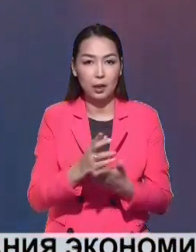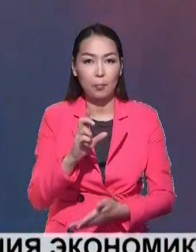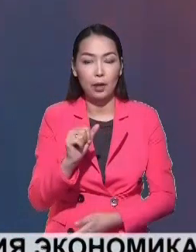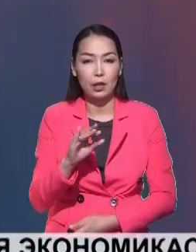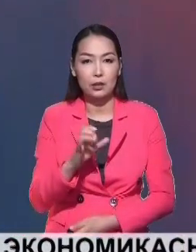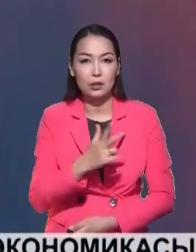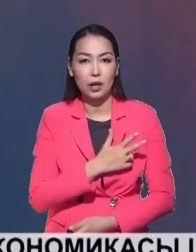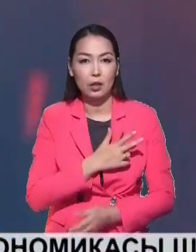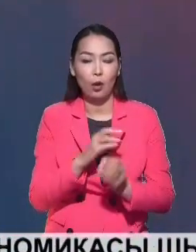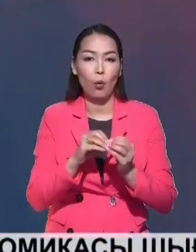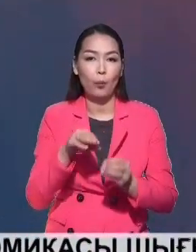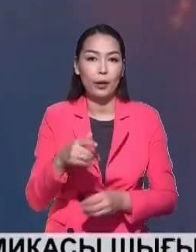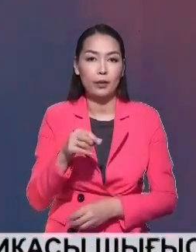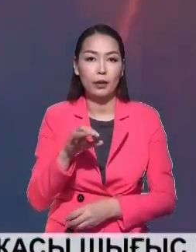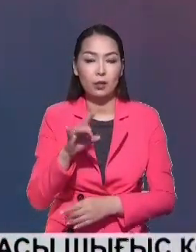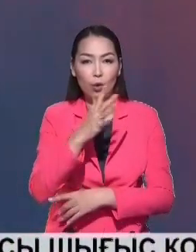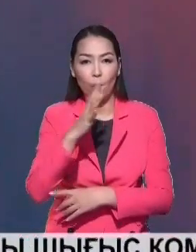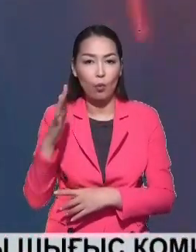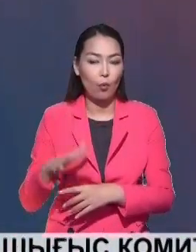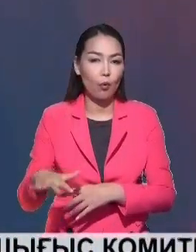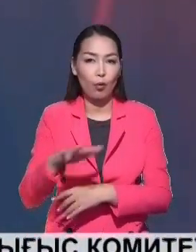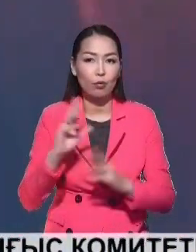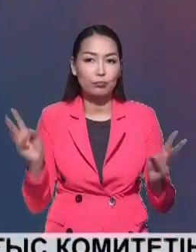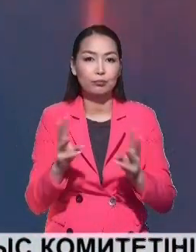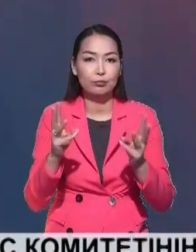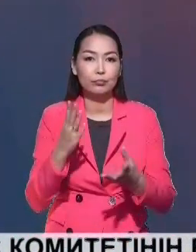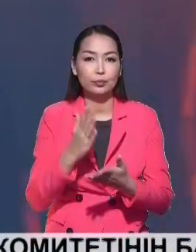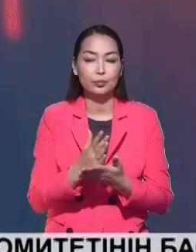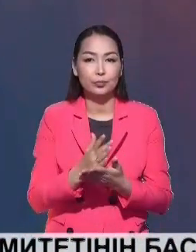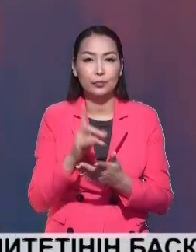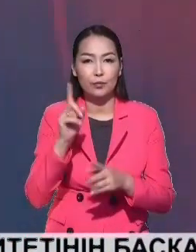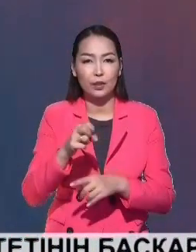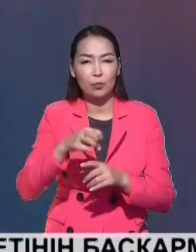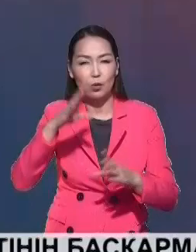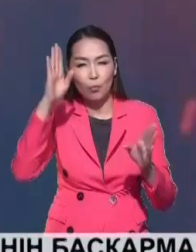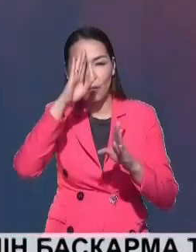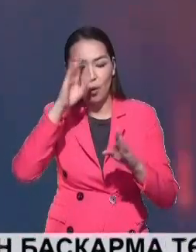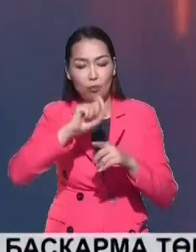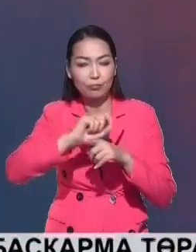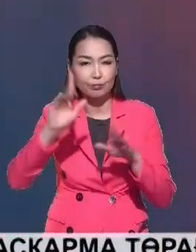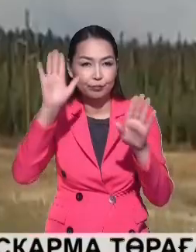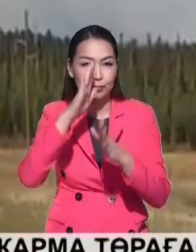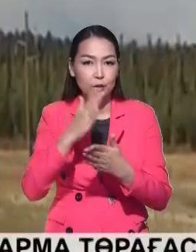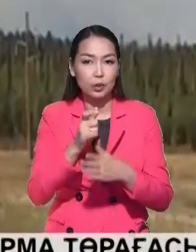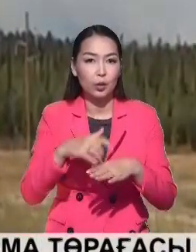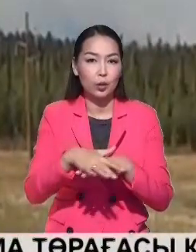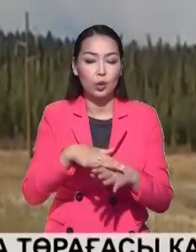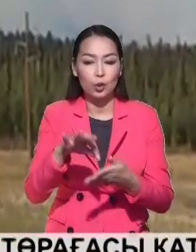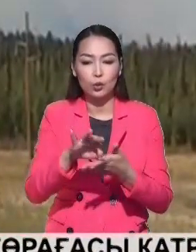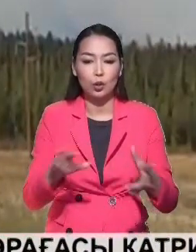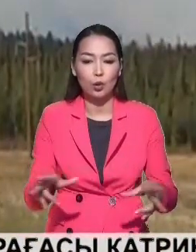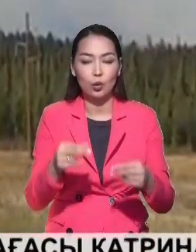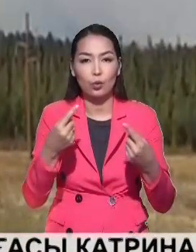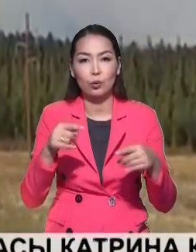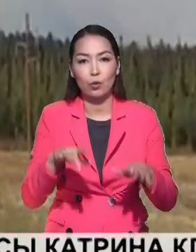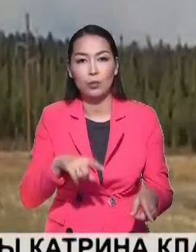Канадада 10 мың гектар орман алқабы өртеніп кетті. Түтін ауаға жылдам тарады, тұрғындар шұғыл